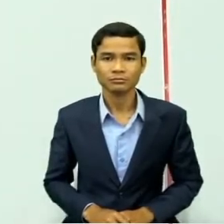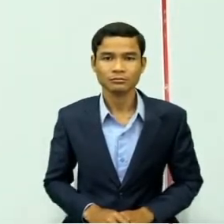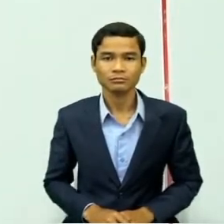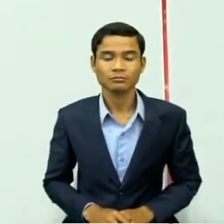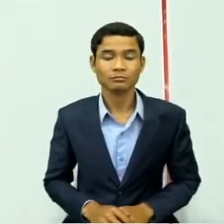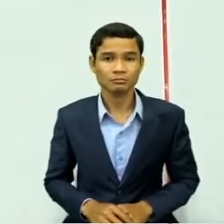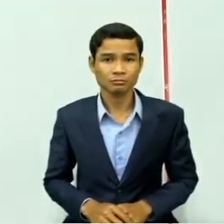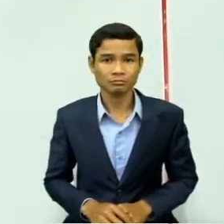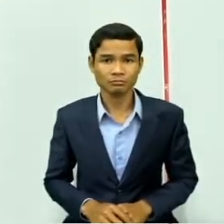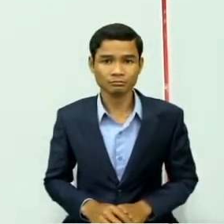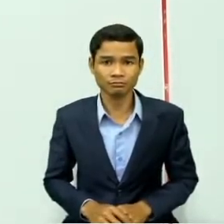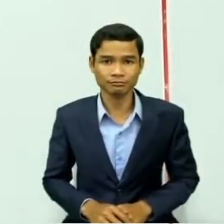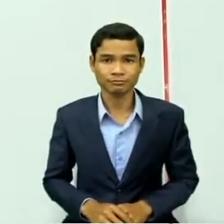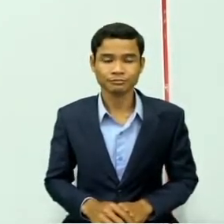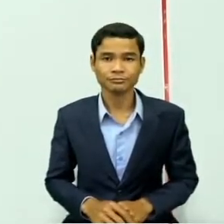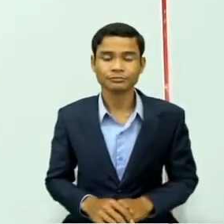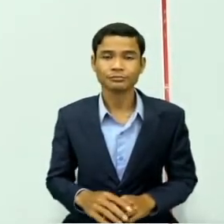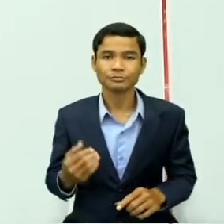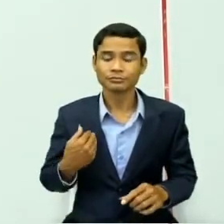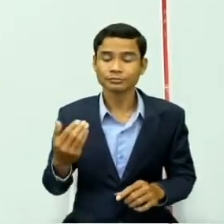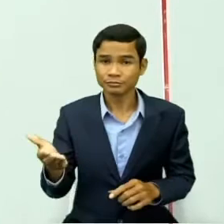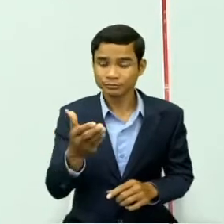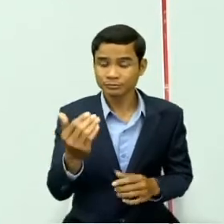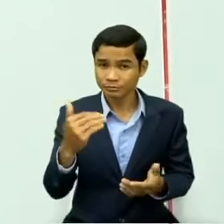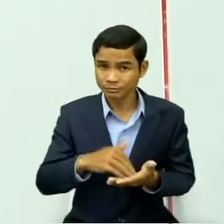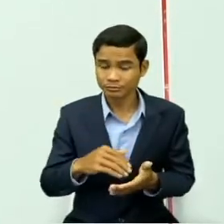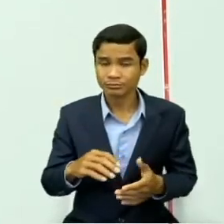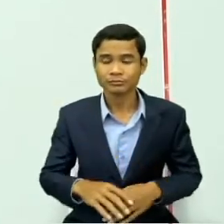chà mặt đón tiệt cớn